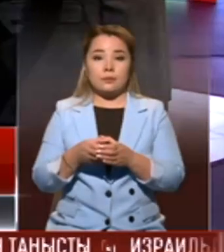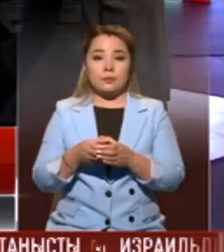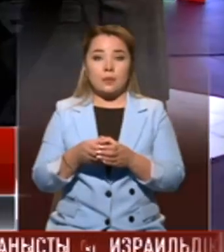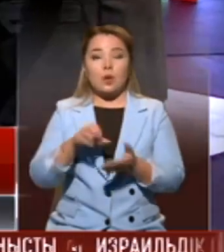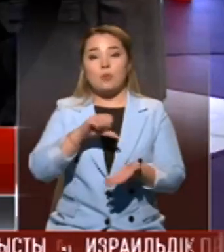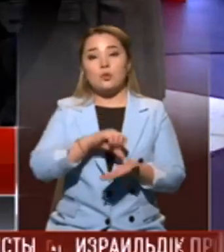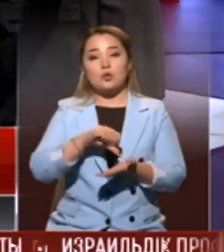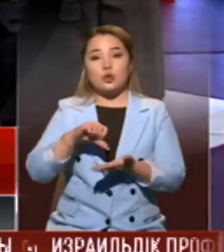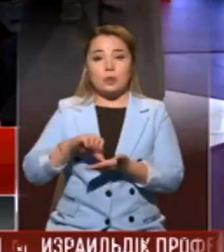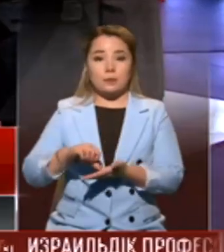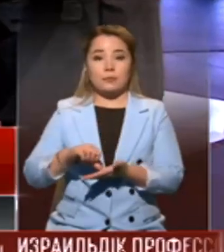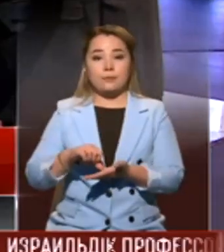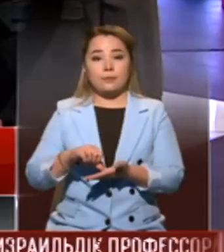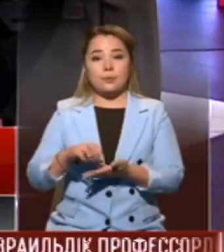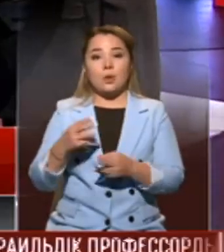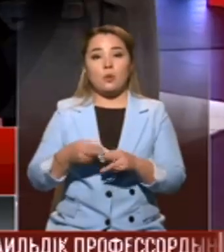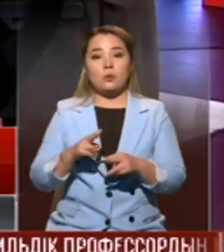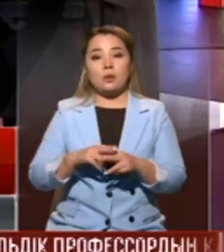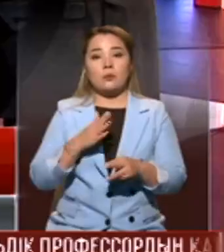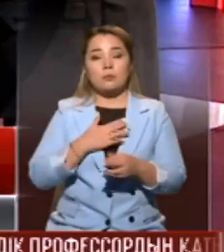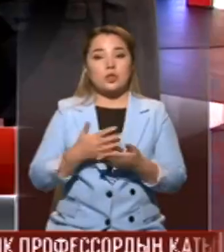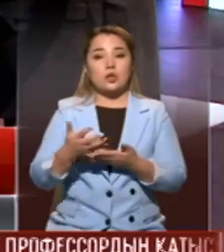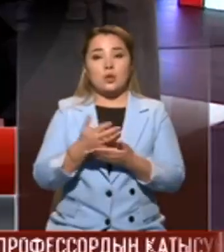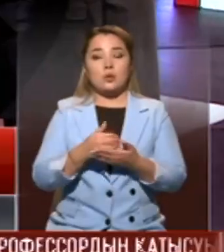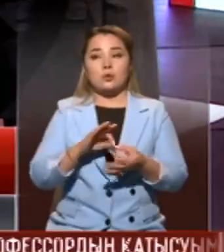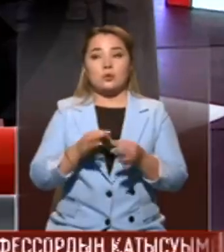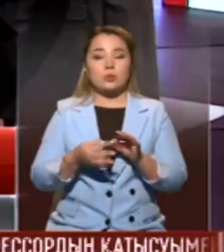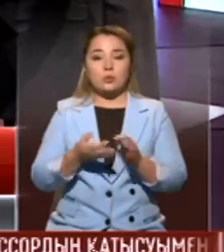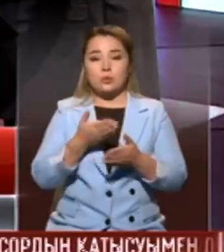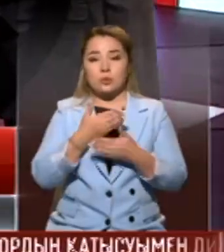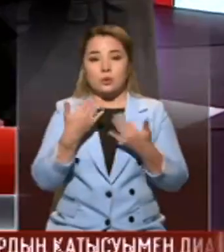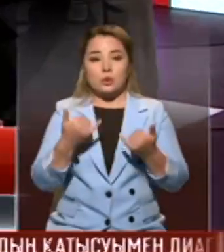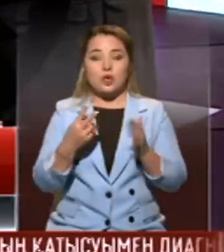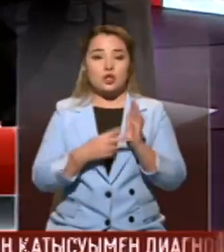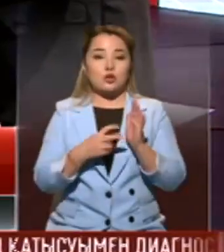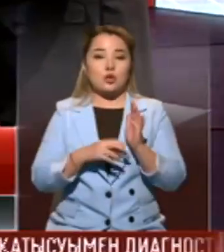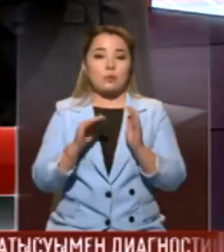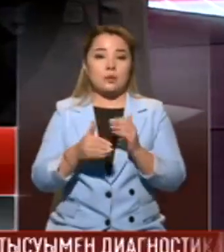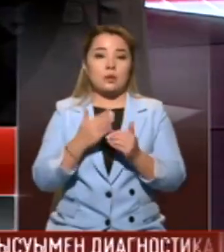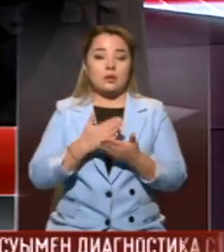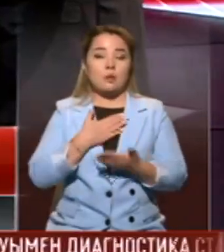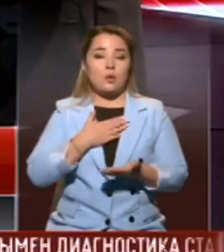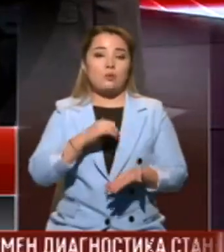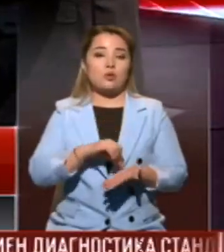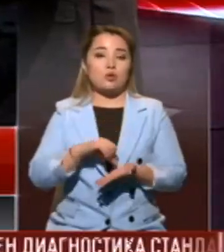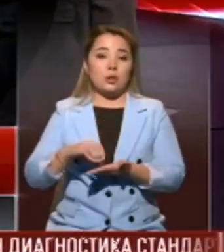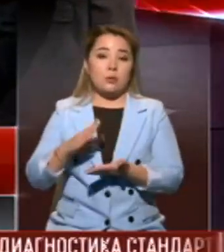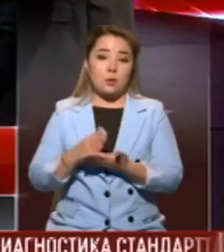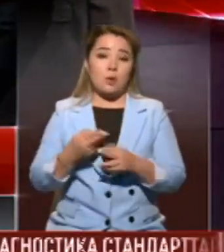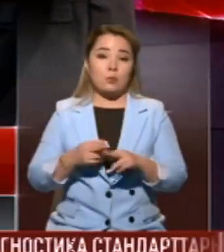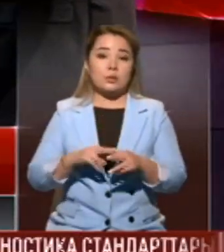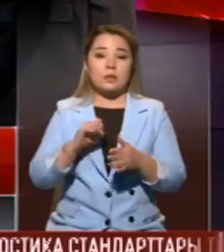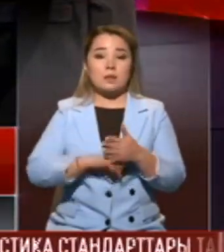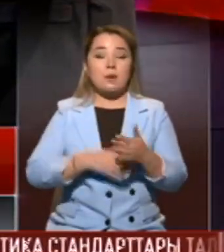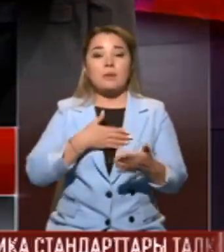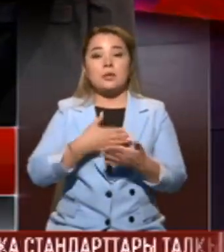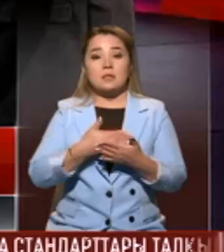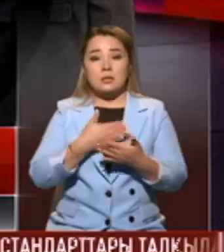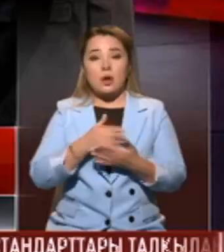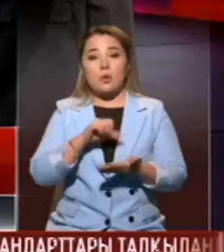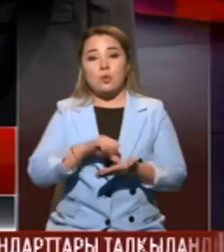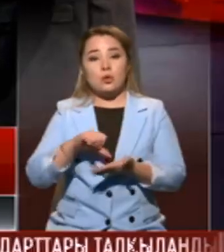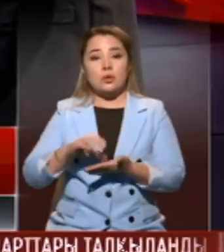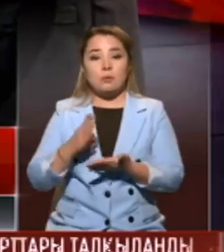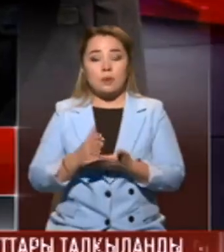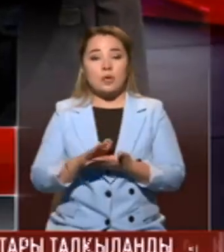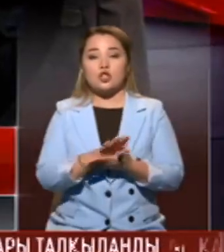партиямыздың мүшелері. Оны бізге жинау түкте қиындық емес. Бізде енді 700 мыңға жуық мүшеміз бар ғой. Сол себептен біз белсенді мүшелеріміз,